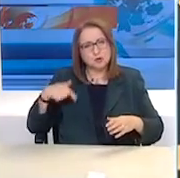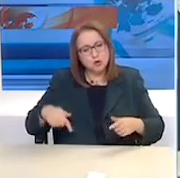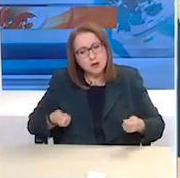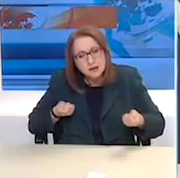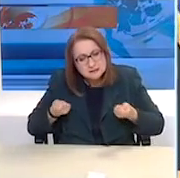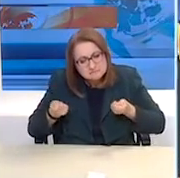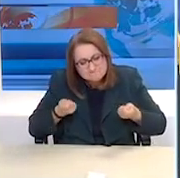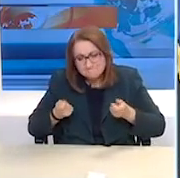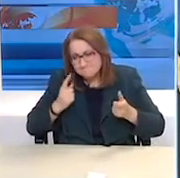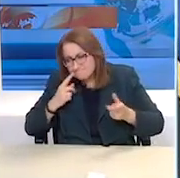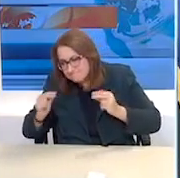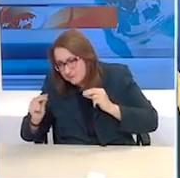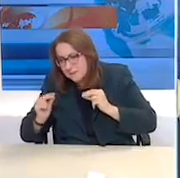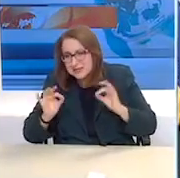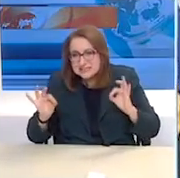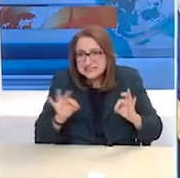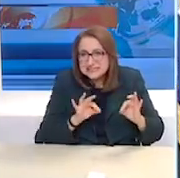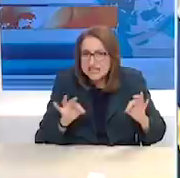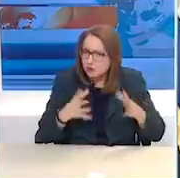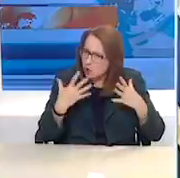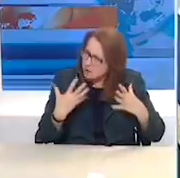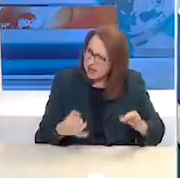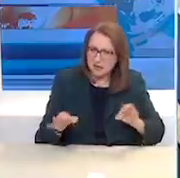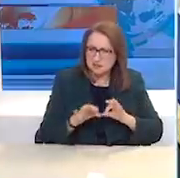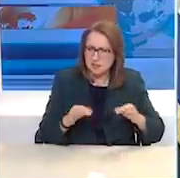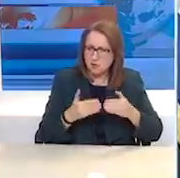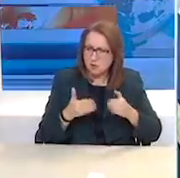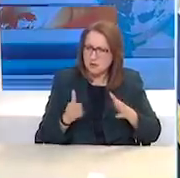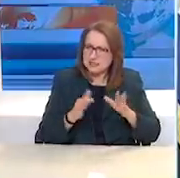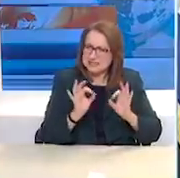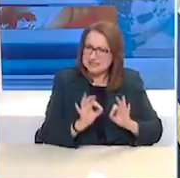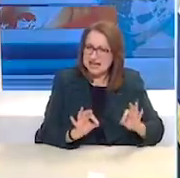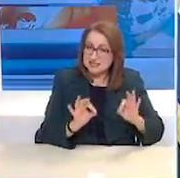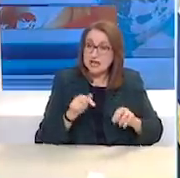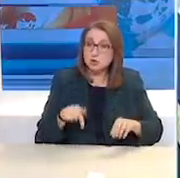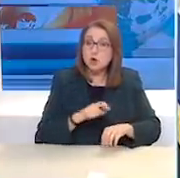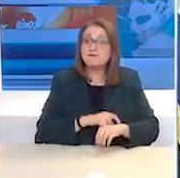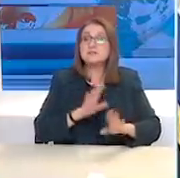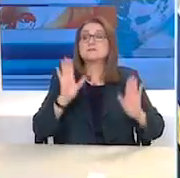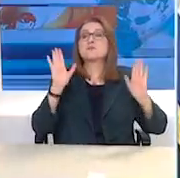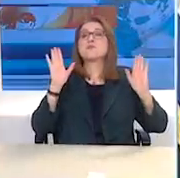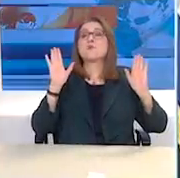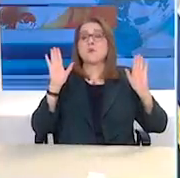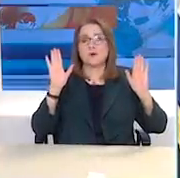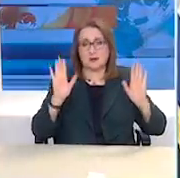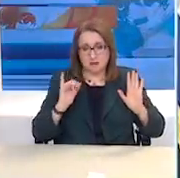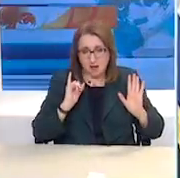οποίος φυσικά θα ανακοινωθεί όταν έρθει η ώρα του, έτσι. Αυτή την ώρα νομίζω η επαγρύπνηση είναι το κύριο μέλημα.